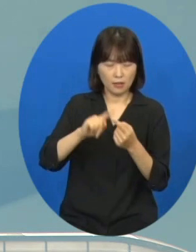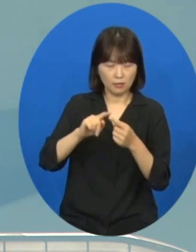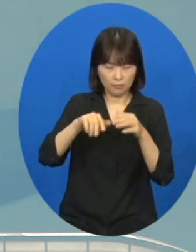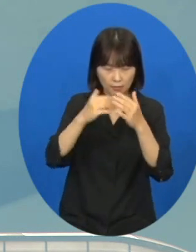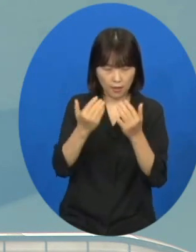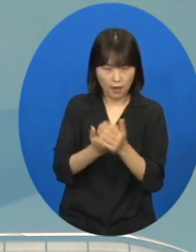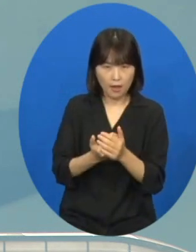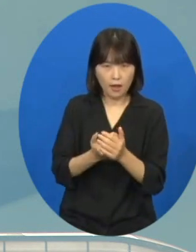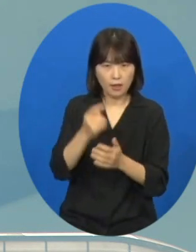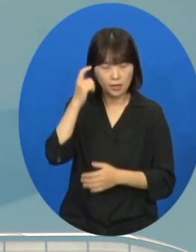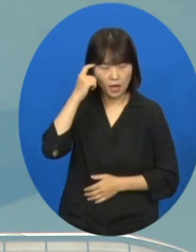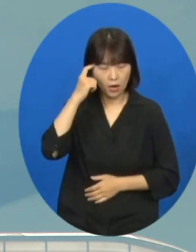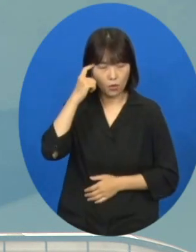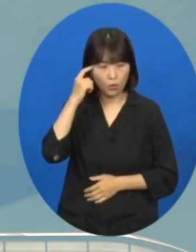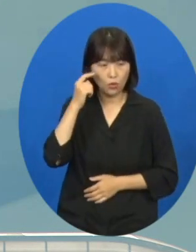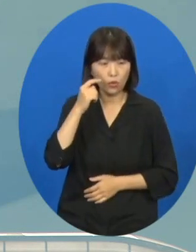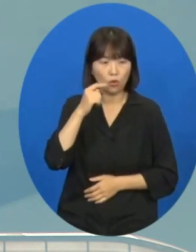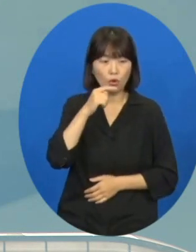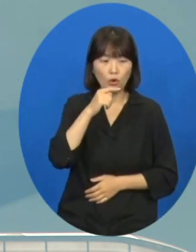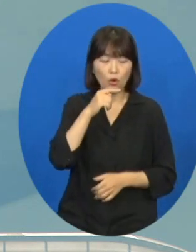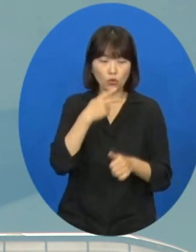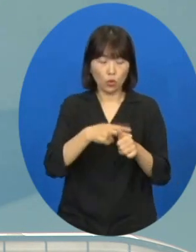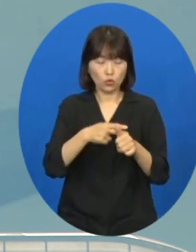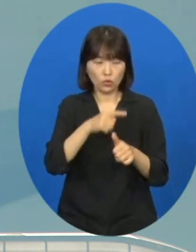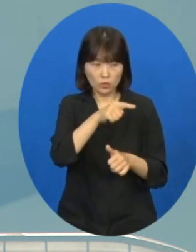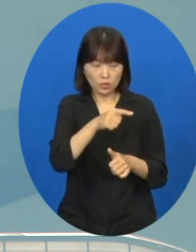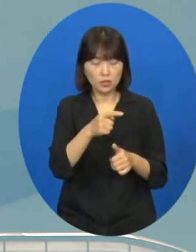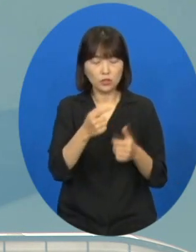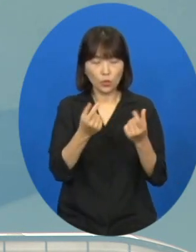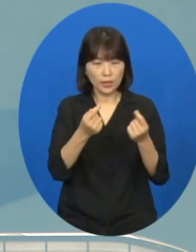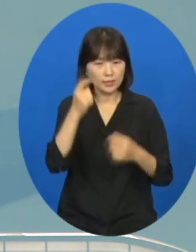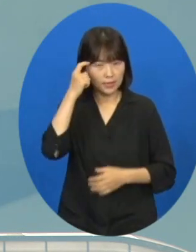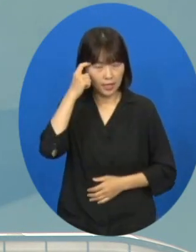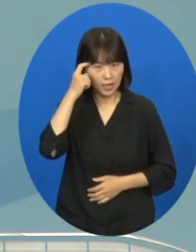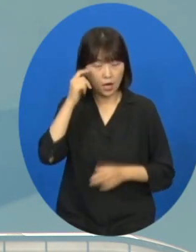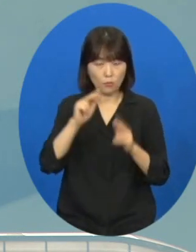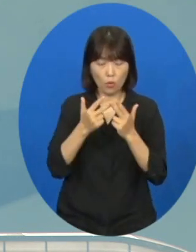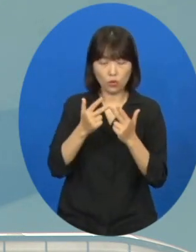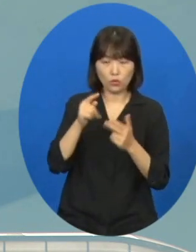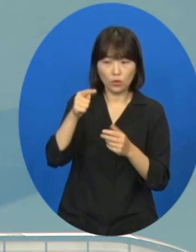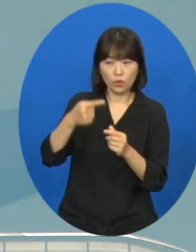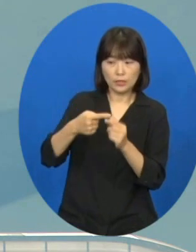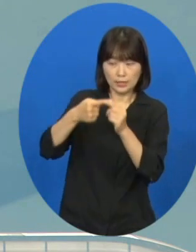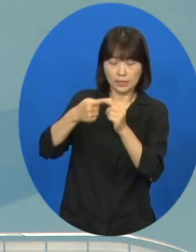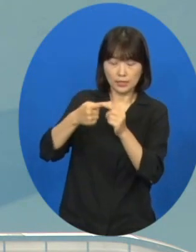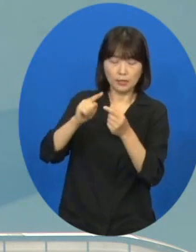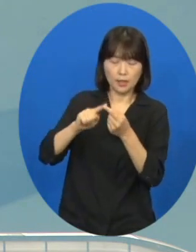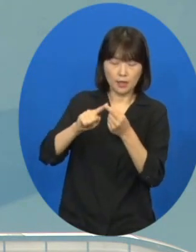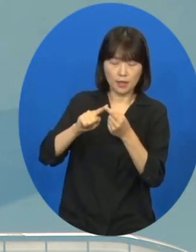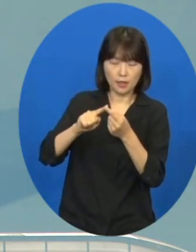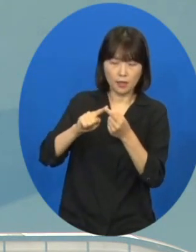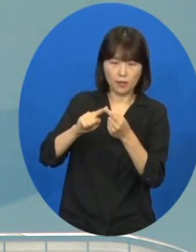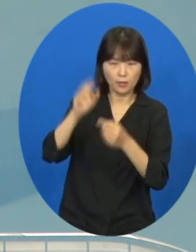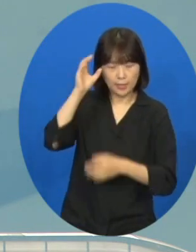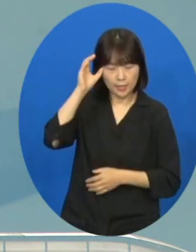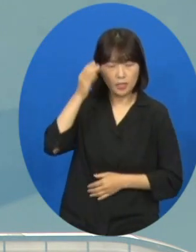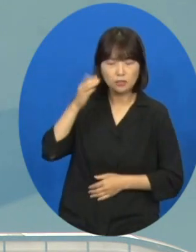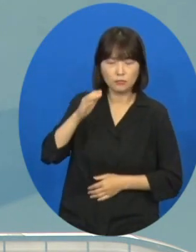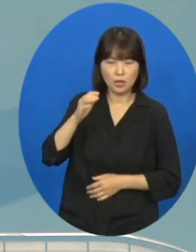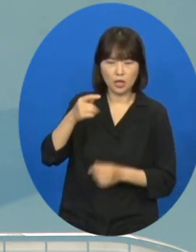생각했고 교수도 그렇게 생각했고 본인도 그렇게 될 거라고 생각했는데 그가 1등을